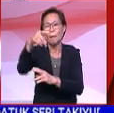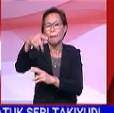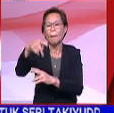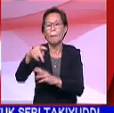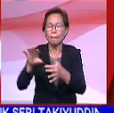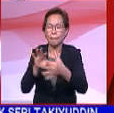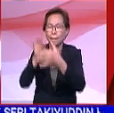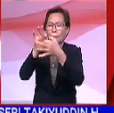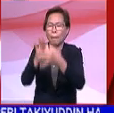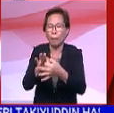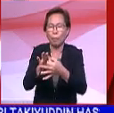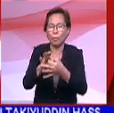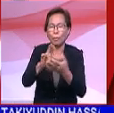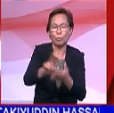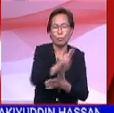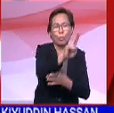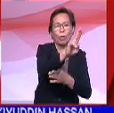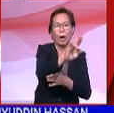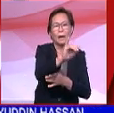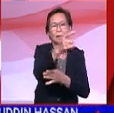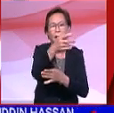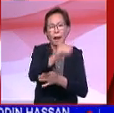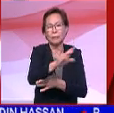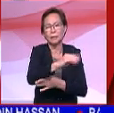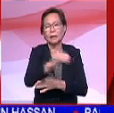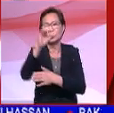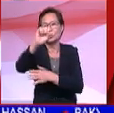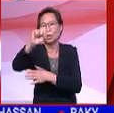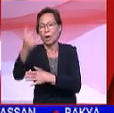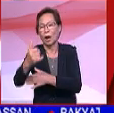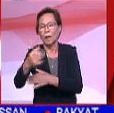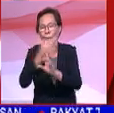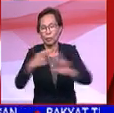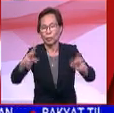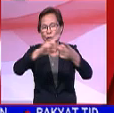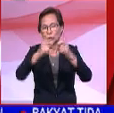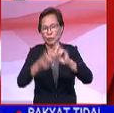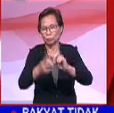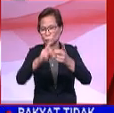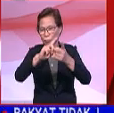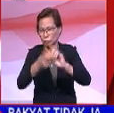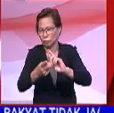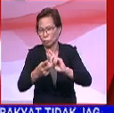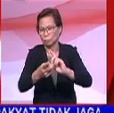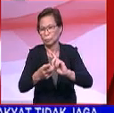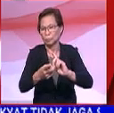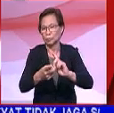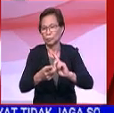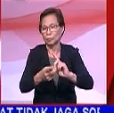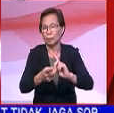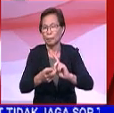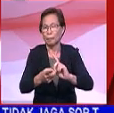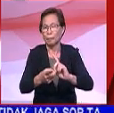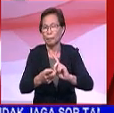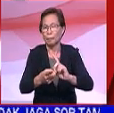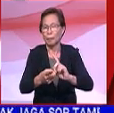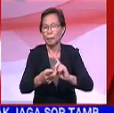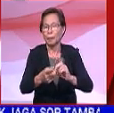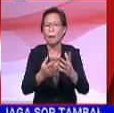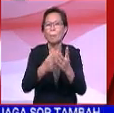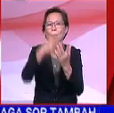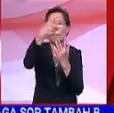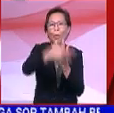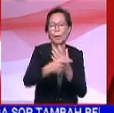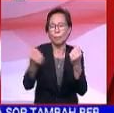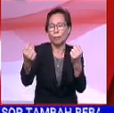menjalin kerjasama dengan Universiti Teknologi MARA dan Syarikat Penyediaan Digital iSynergy International Sdn Bhd menerusi